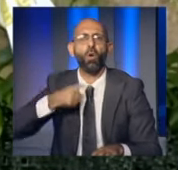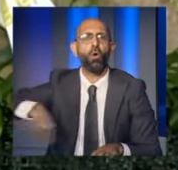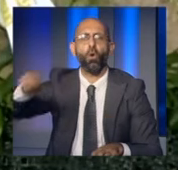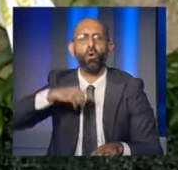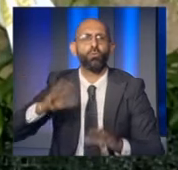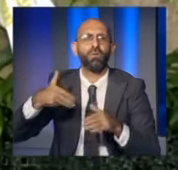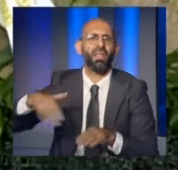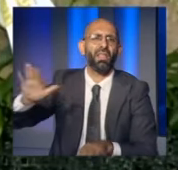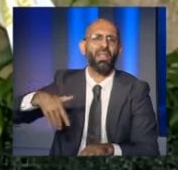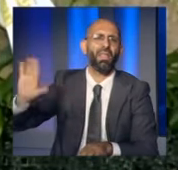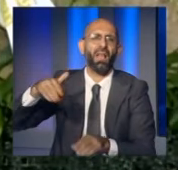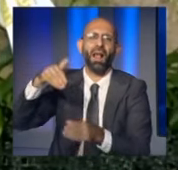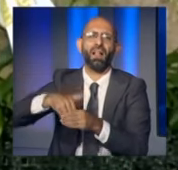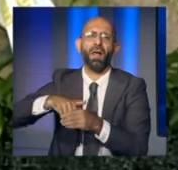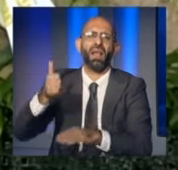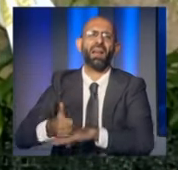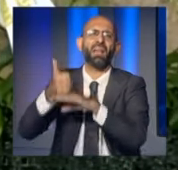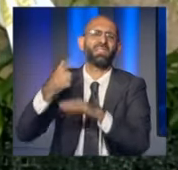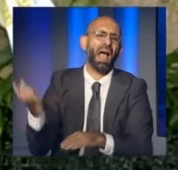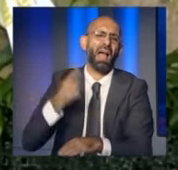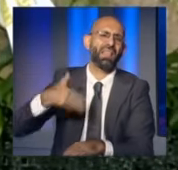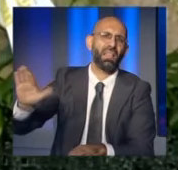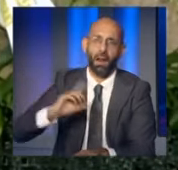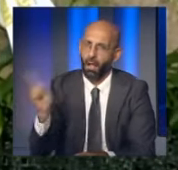الجلوس إلى مائدة التفاوضات.